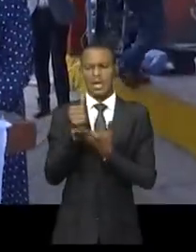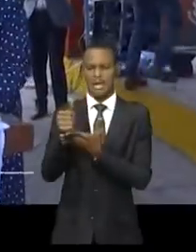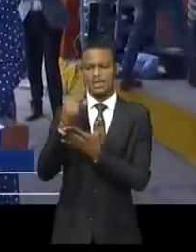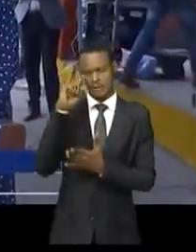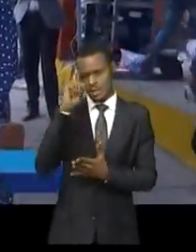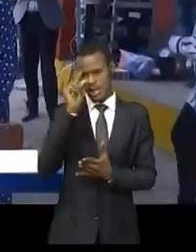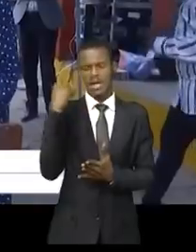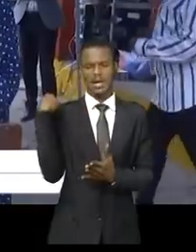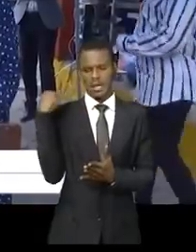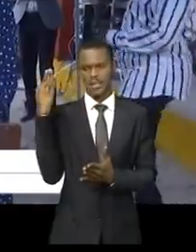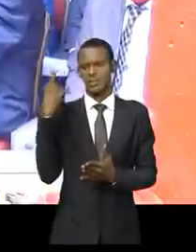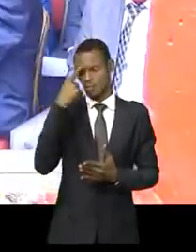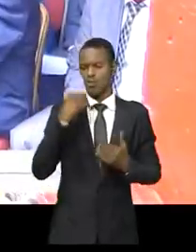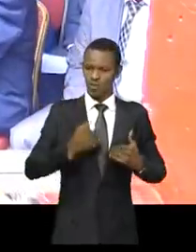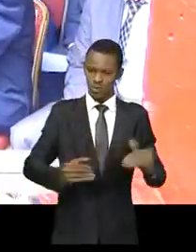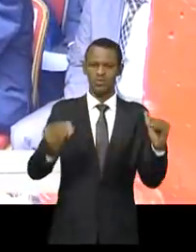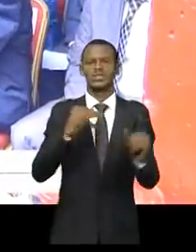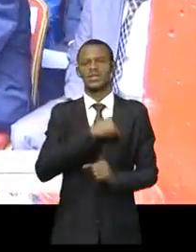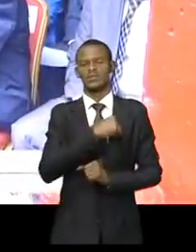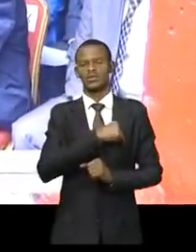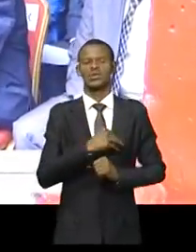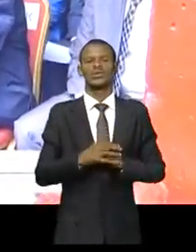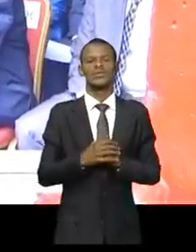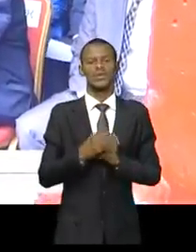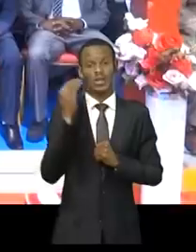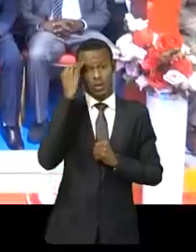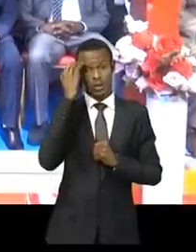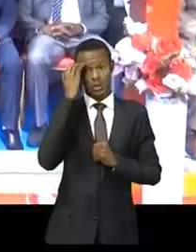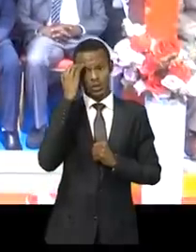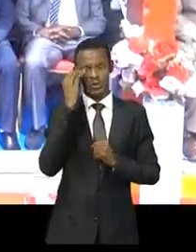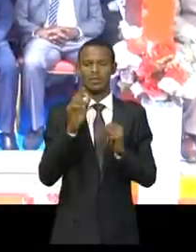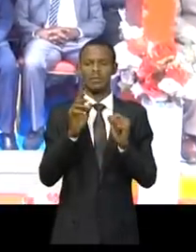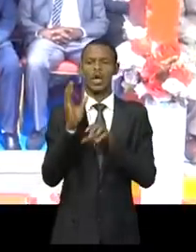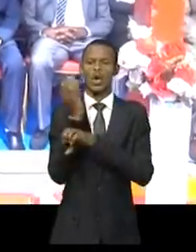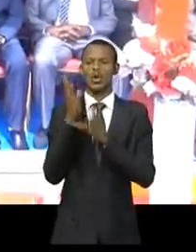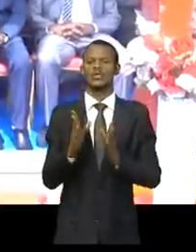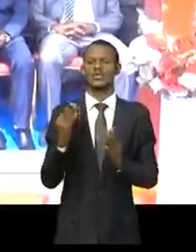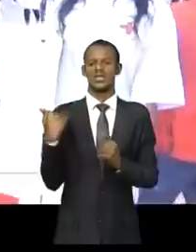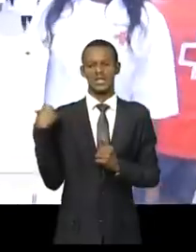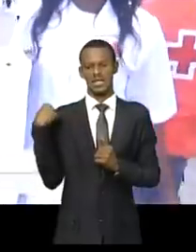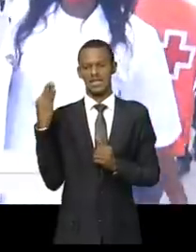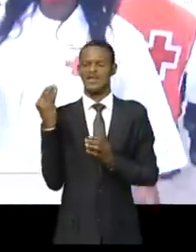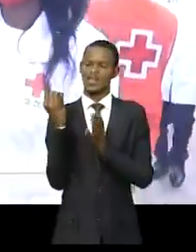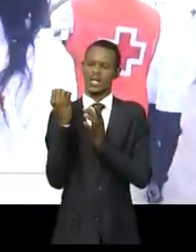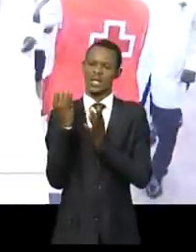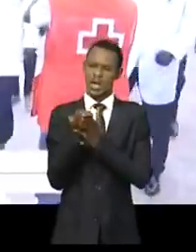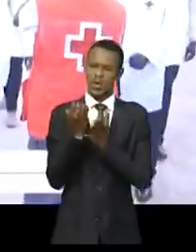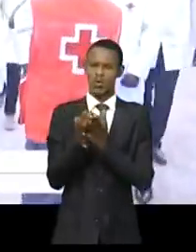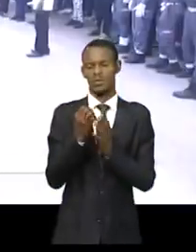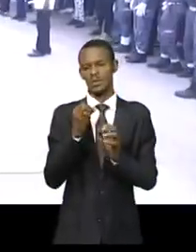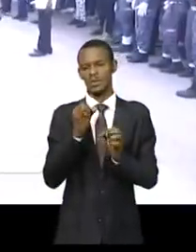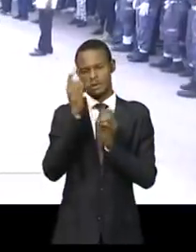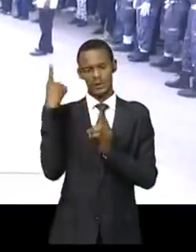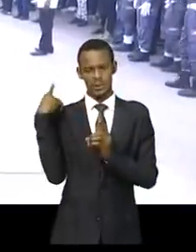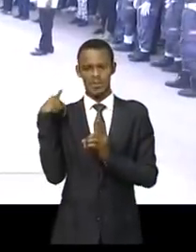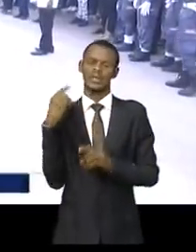Notons que la cérémonie a connu la présence des conseillers en charge économique du chef de l'État, les députés et sénateurs,